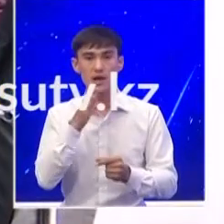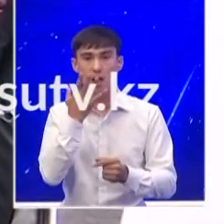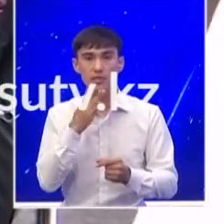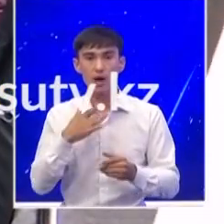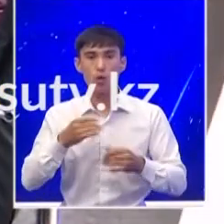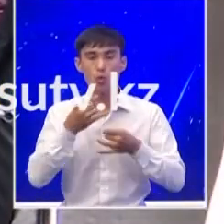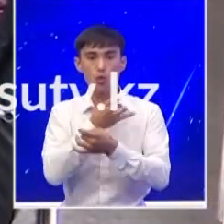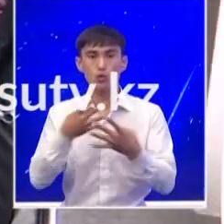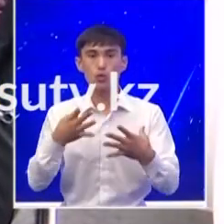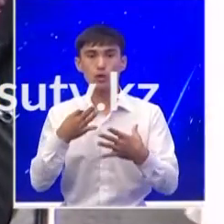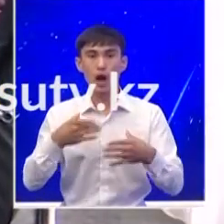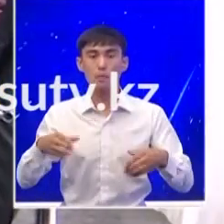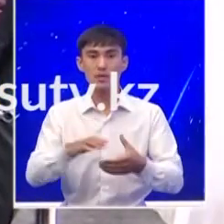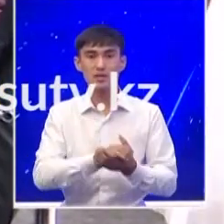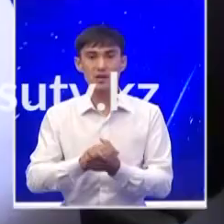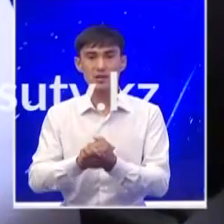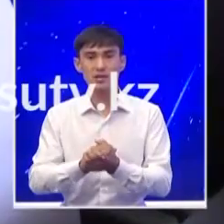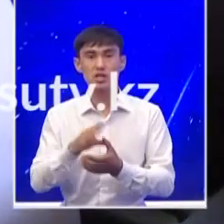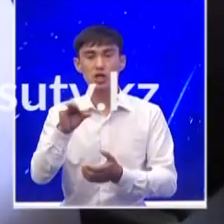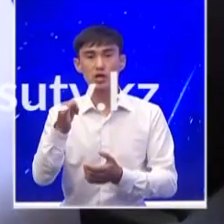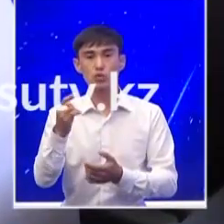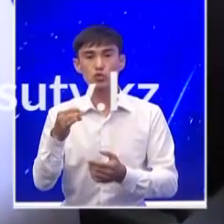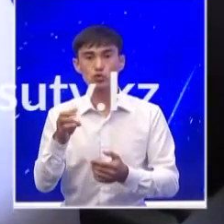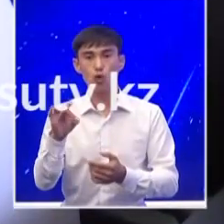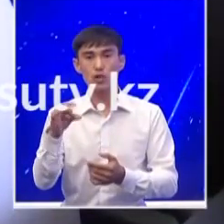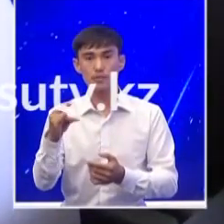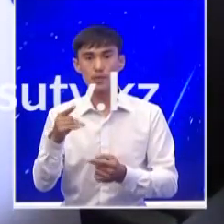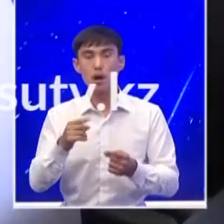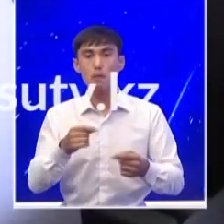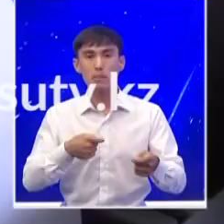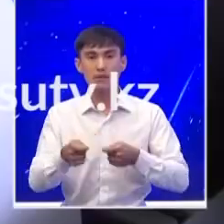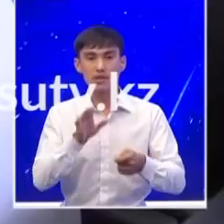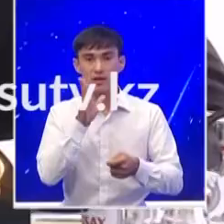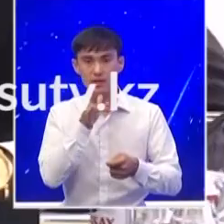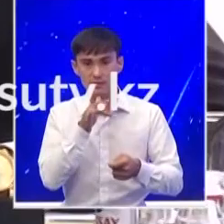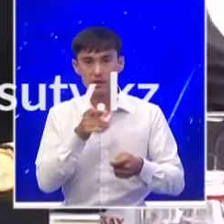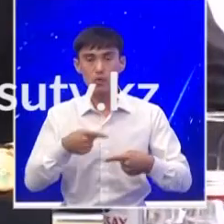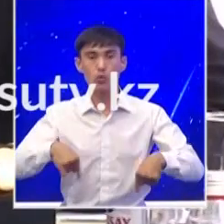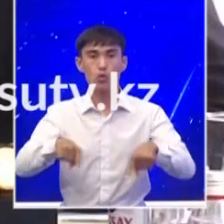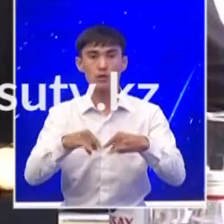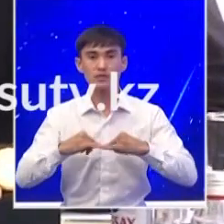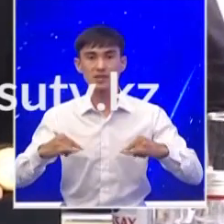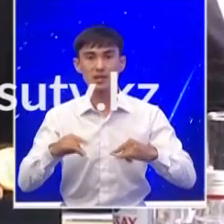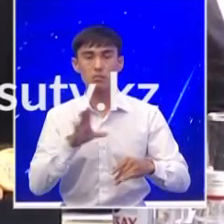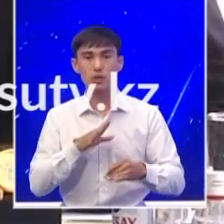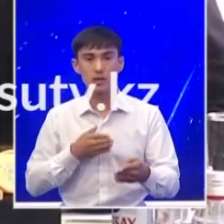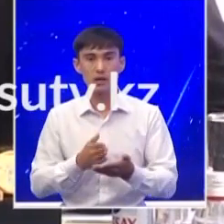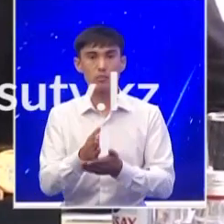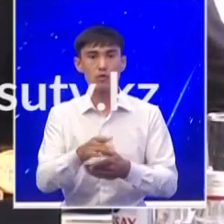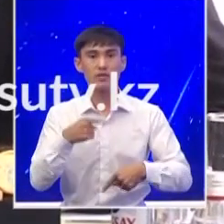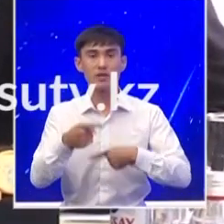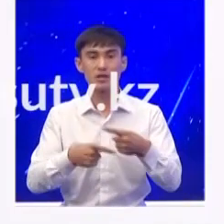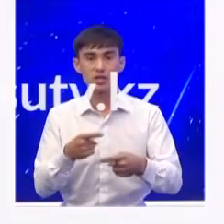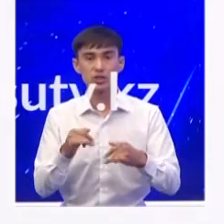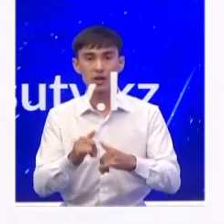и активистами штаба Жангаружова. Во время проведения круглого стола были обозначены основные направления работы и дальнейший